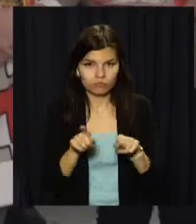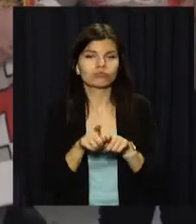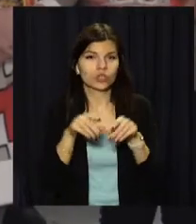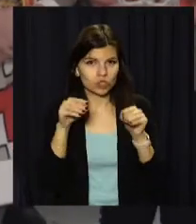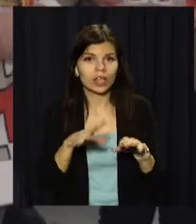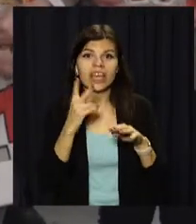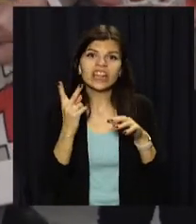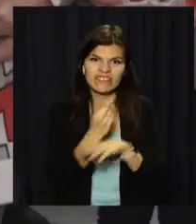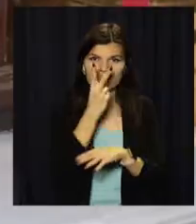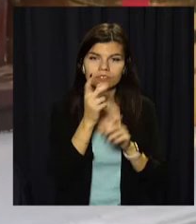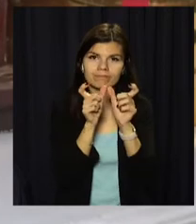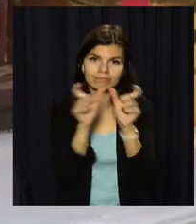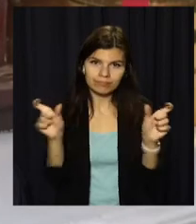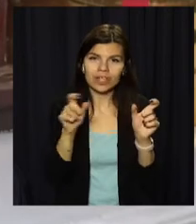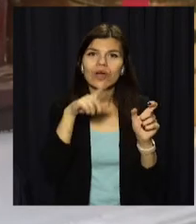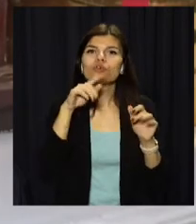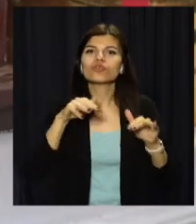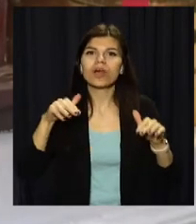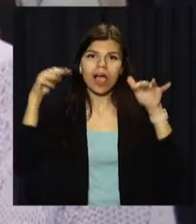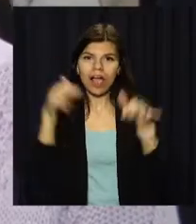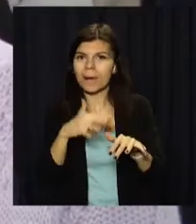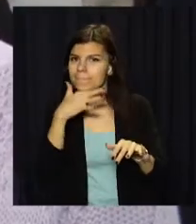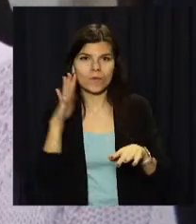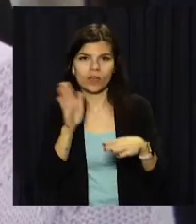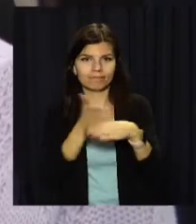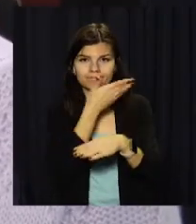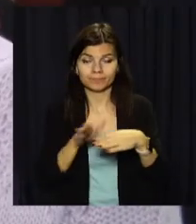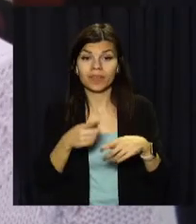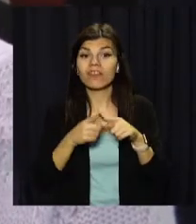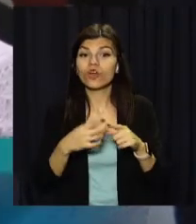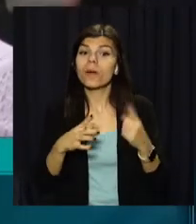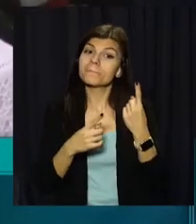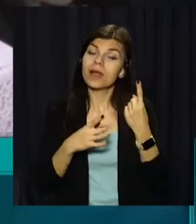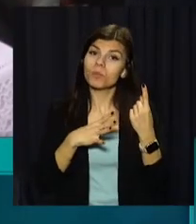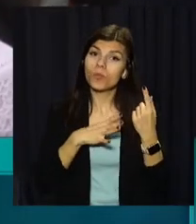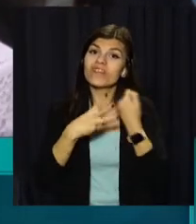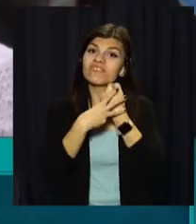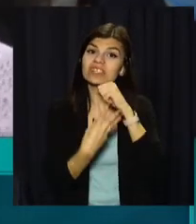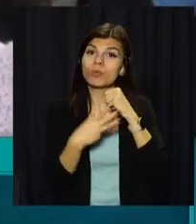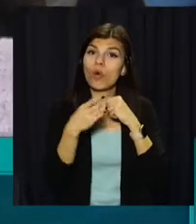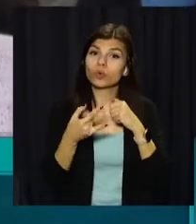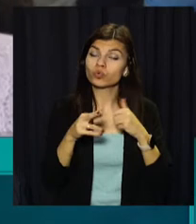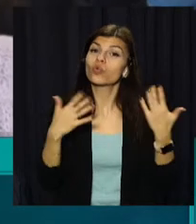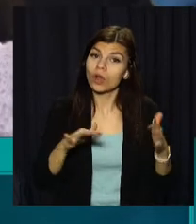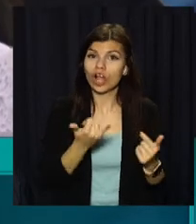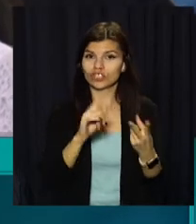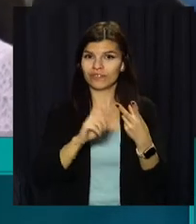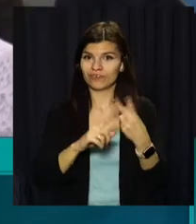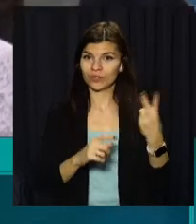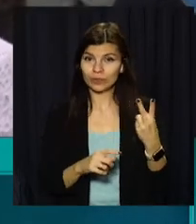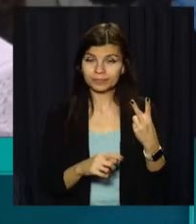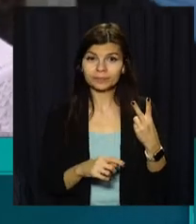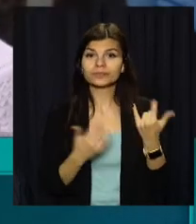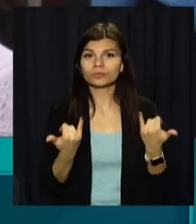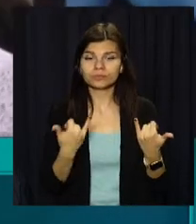святкувати двічі і таким чином зменшити кількість людей у залі. Це вже другий захід, перший був 18 грудня, це вже другий етап. І сьогодні у